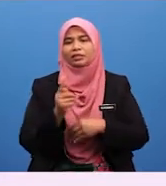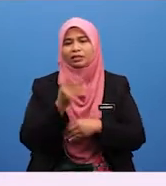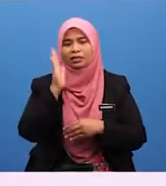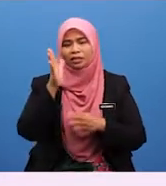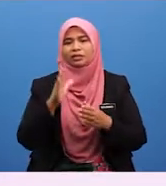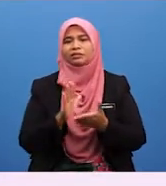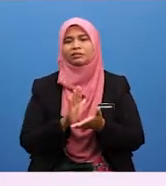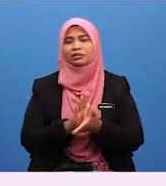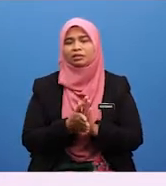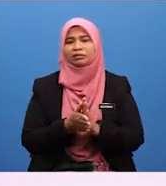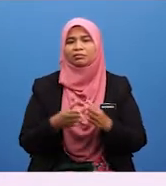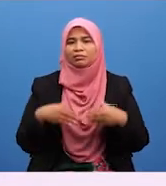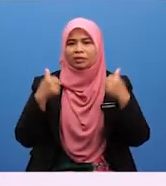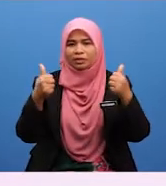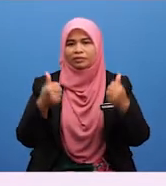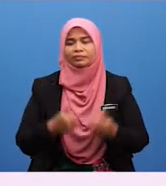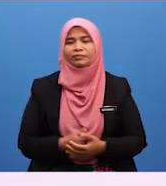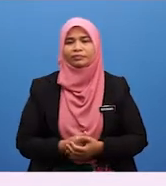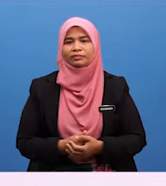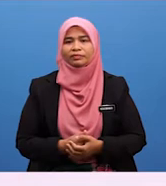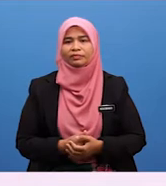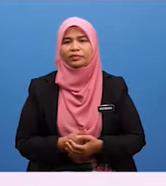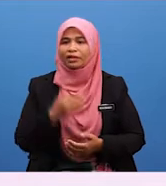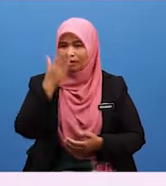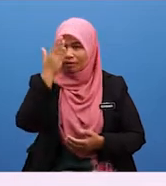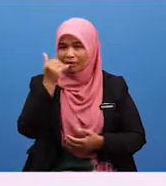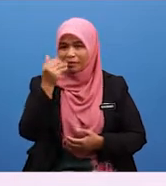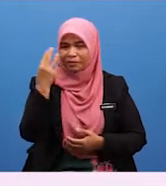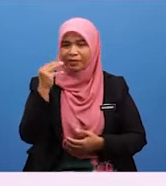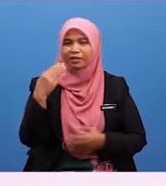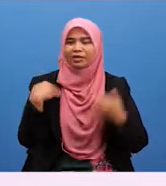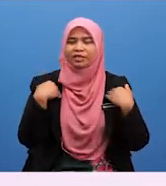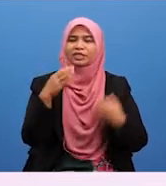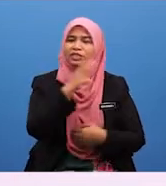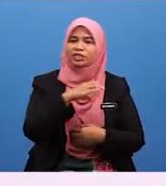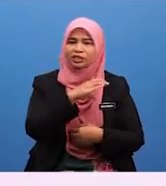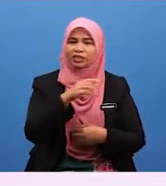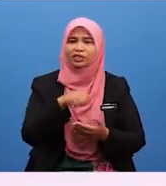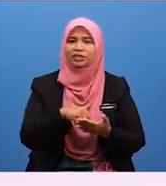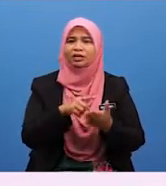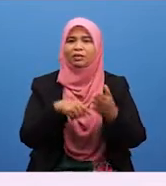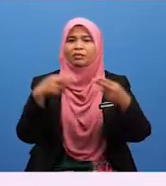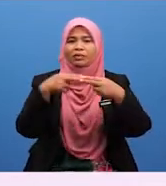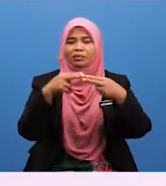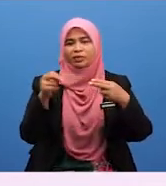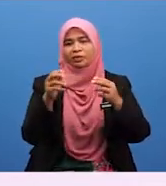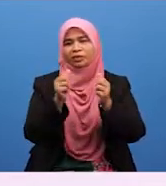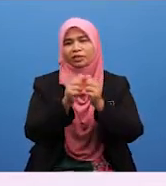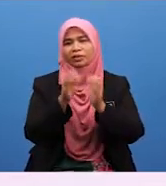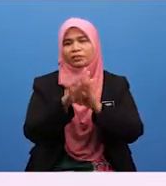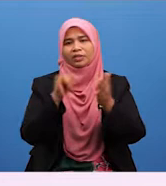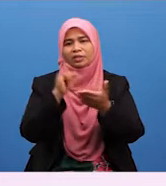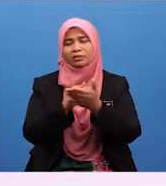mata dunia. Kenapa mereka memiliki ciri-ciri ini? Dan apa hubungannya